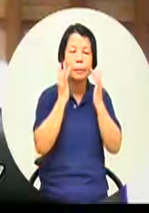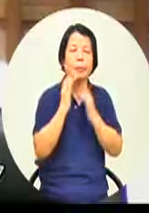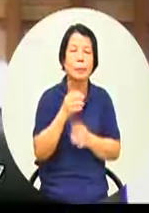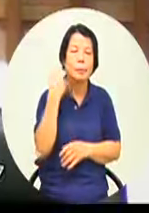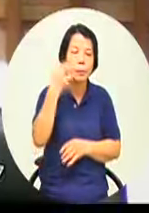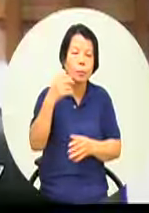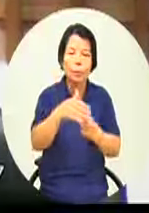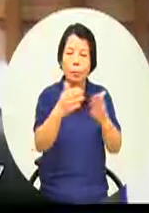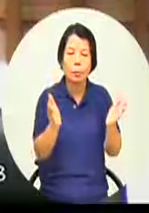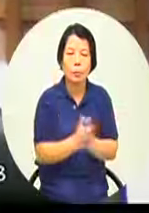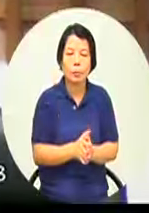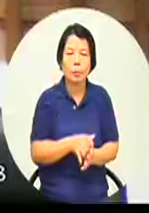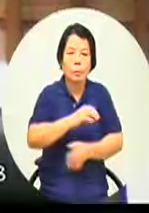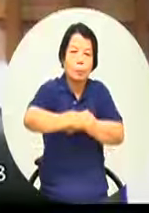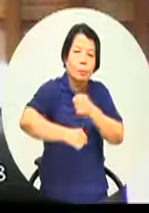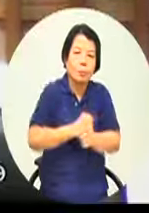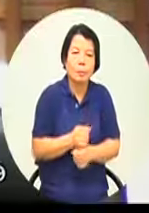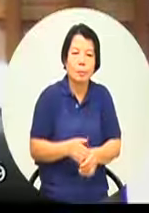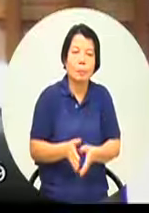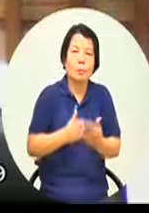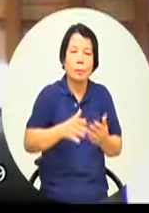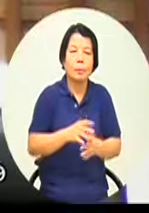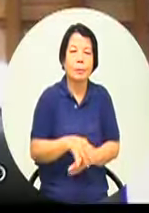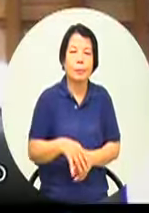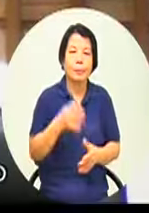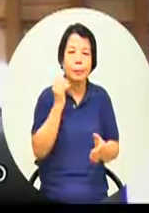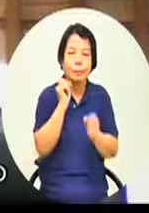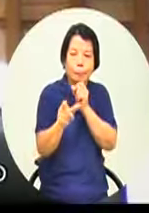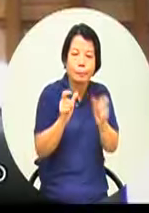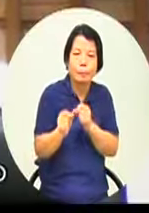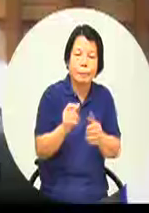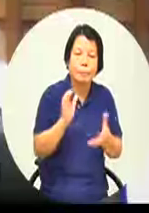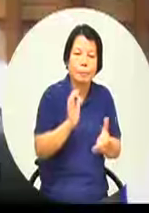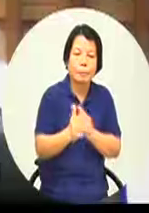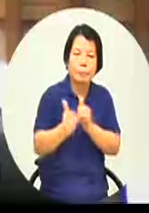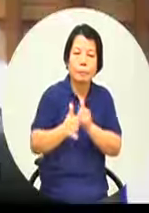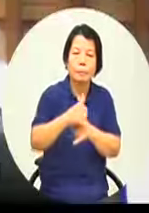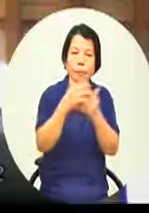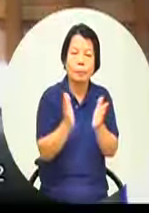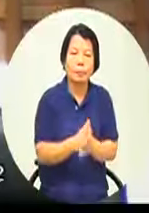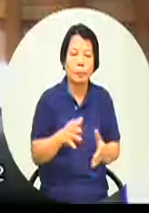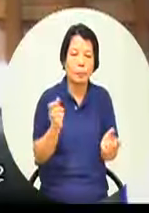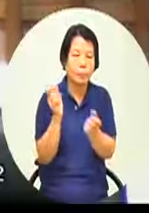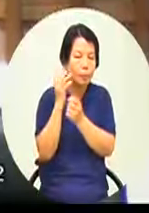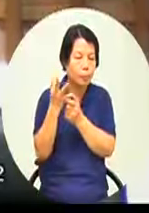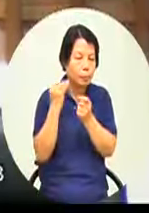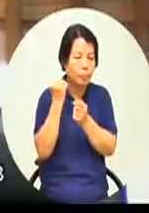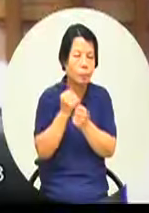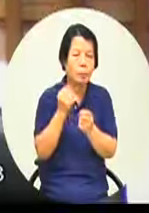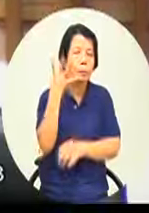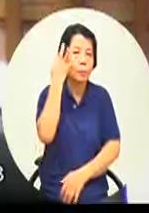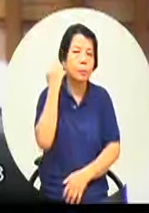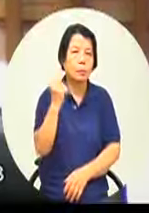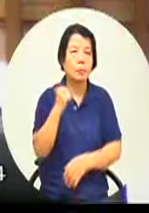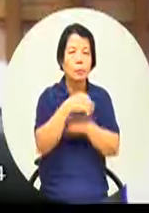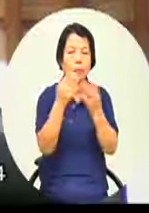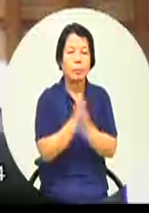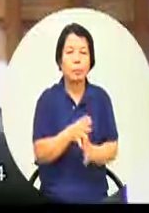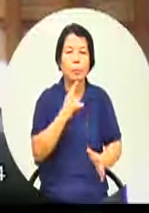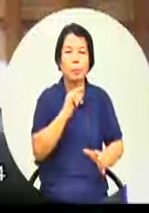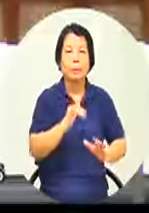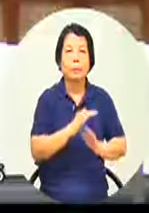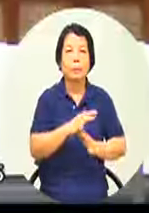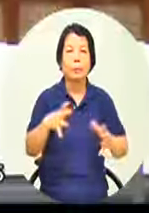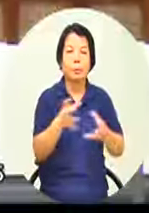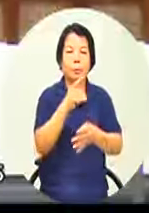起来了哈，全台湾的消费者都在这个问题。这两天我们的同仁也都提很多，大家提的不管是菜虫，